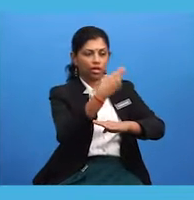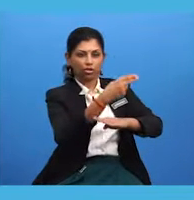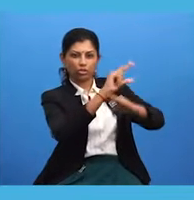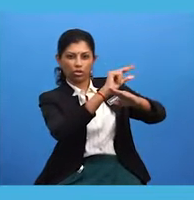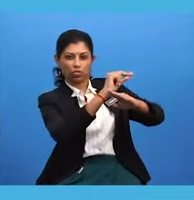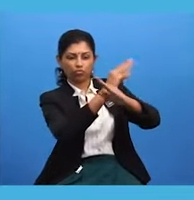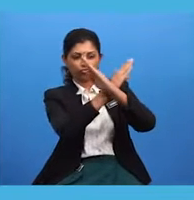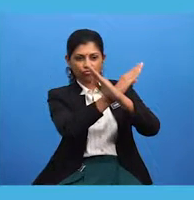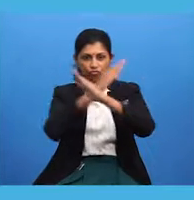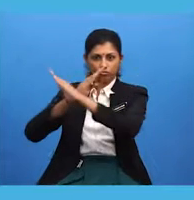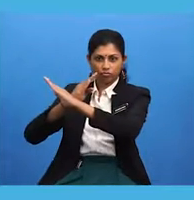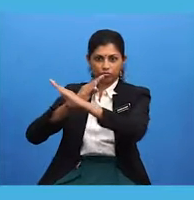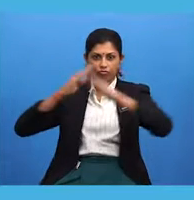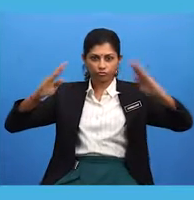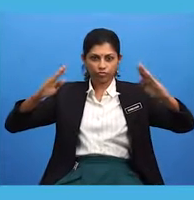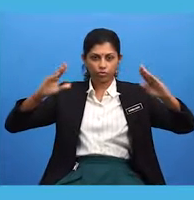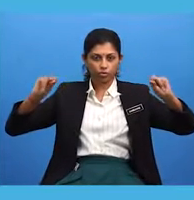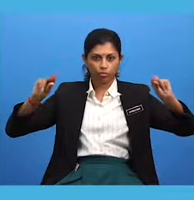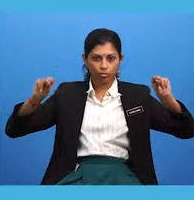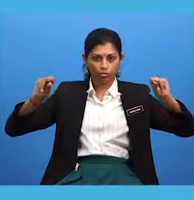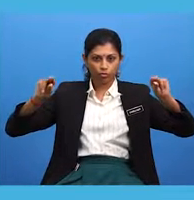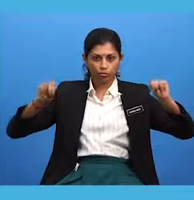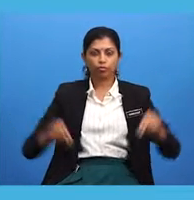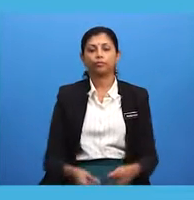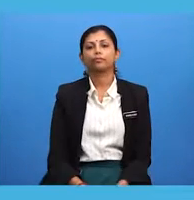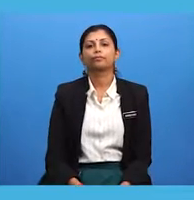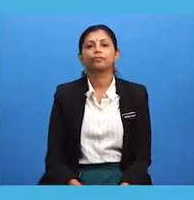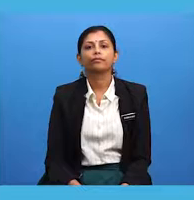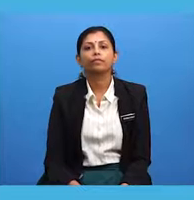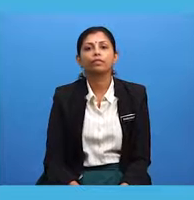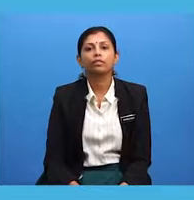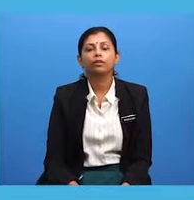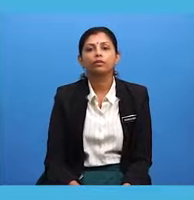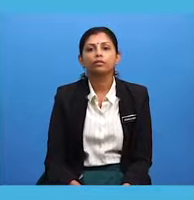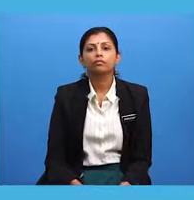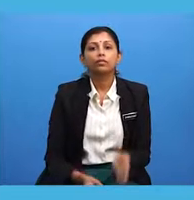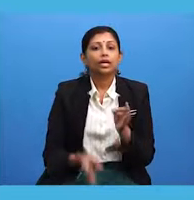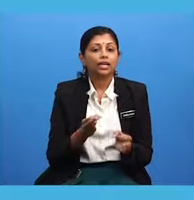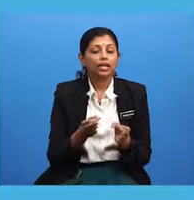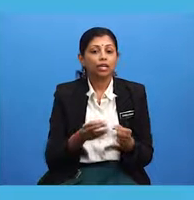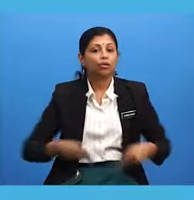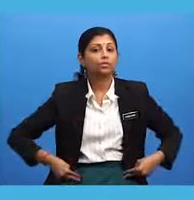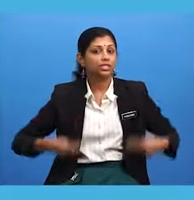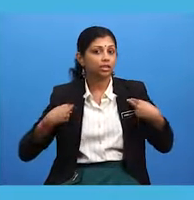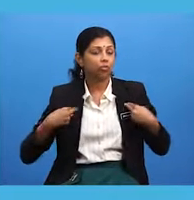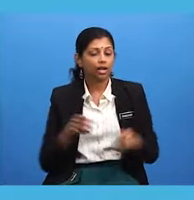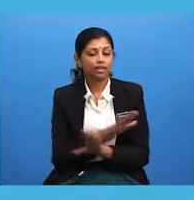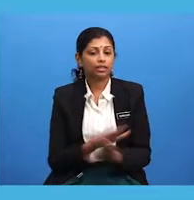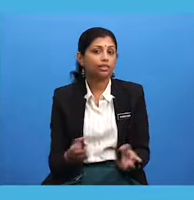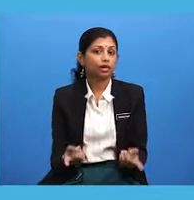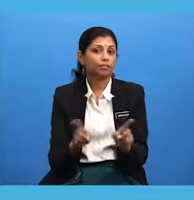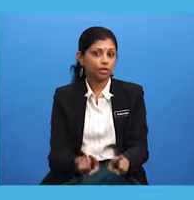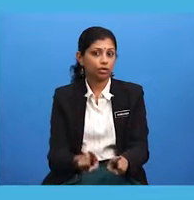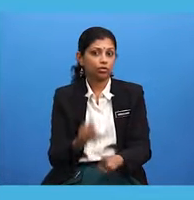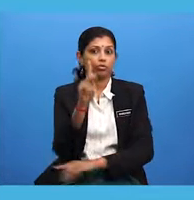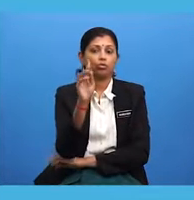oleh kelenjar pituitari. Sekiranya persenyawaan tidak berlaku, corpus